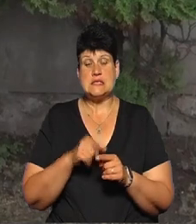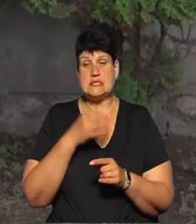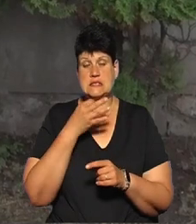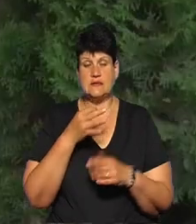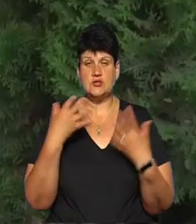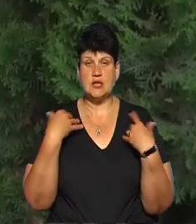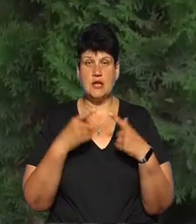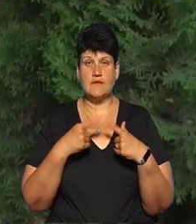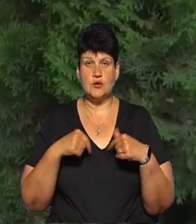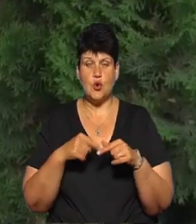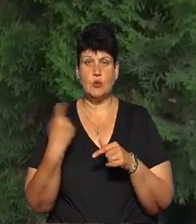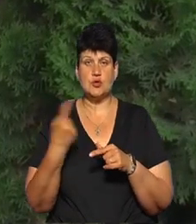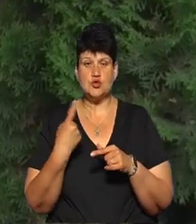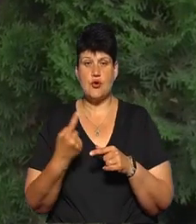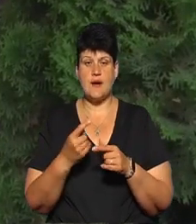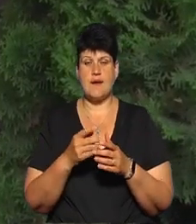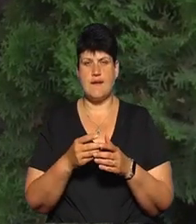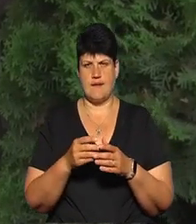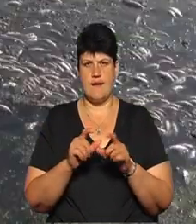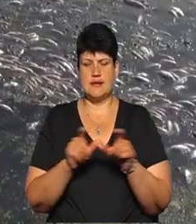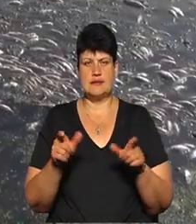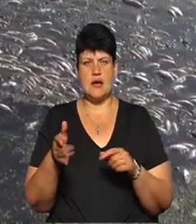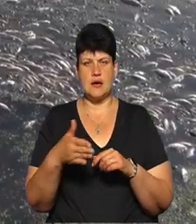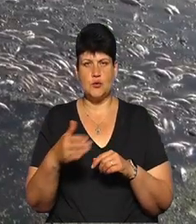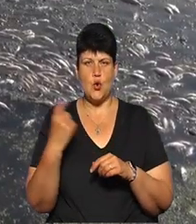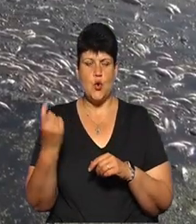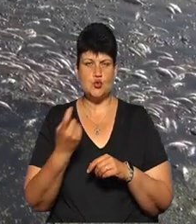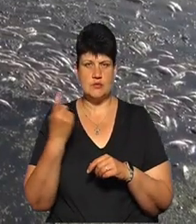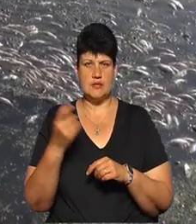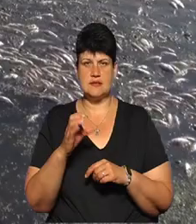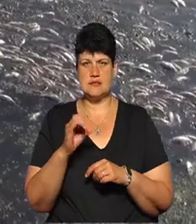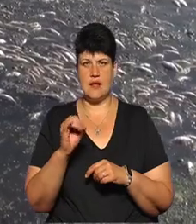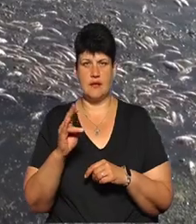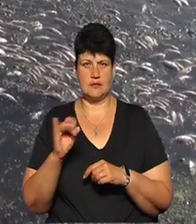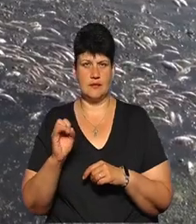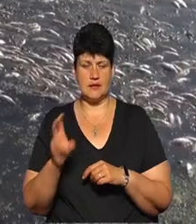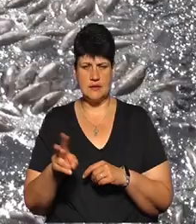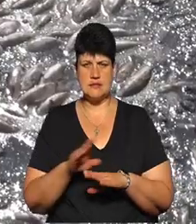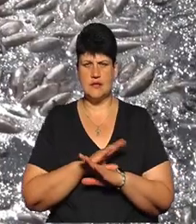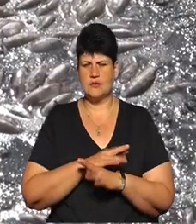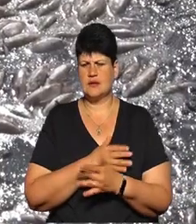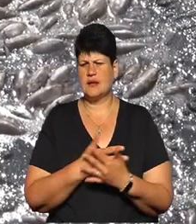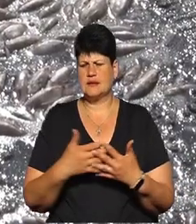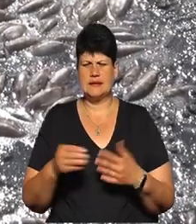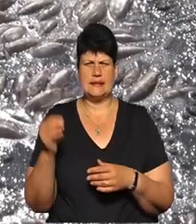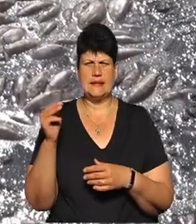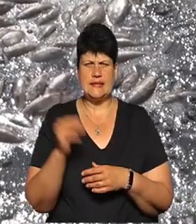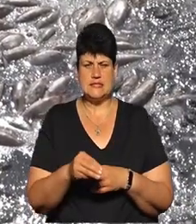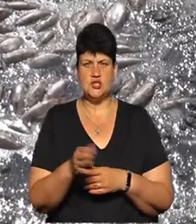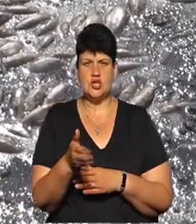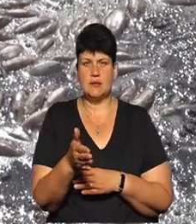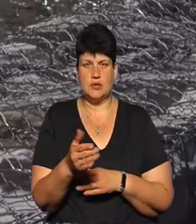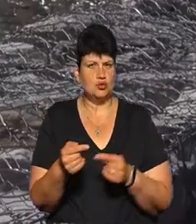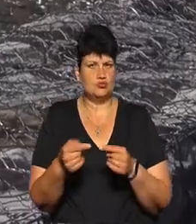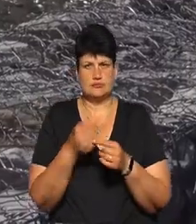іхтіології обласного агентства рибного господарства Сергій Сеник. За його словами, загинули декілька тисяч рибин. Точну цифру сказати